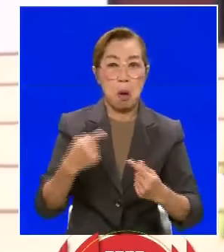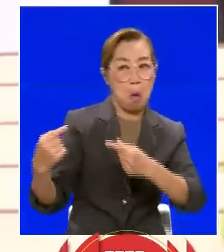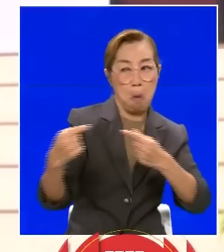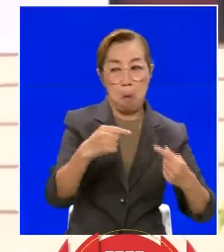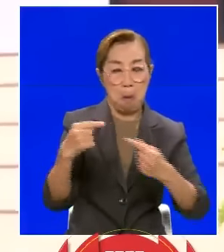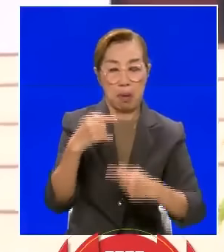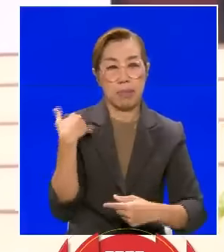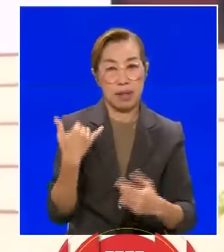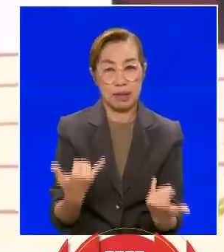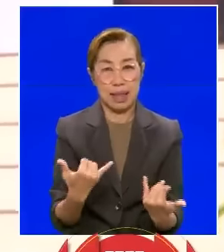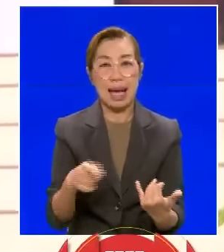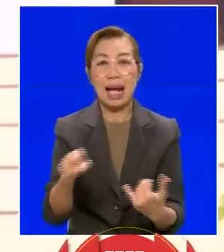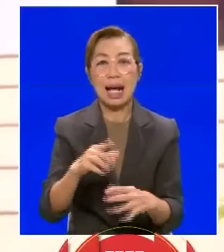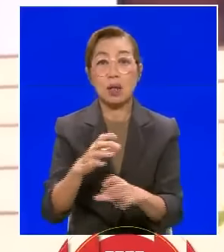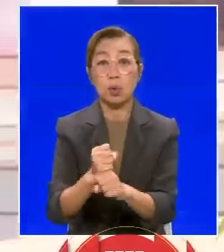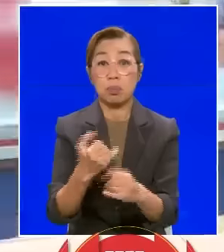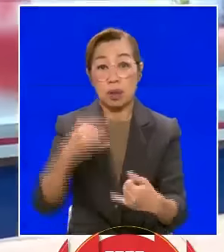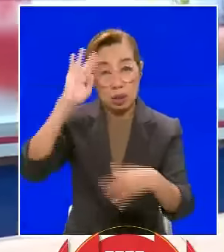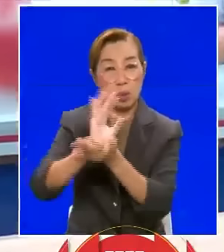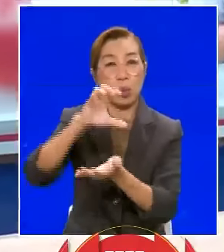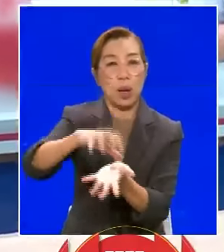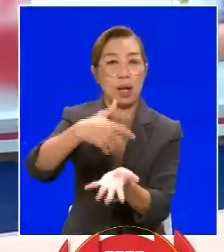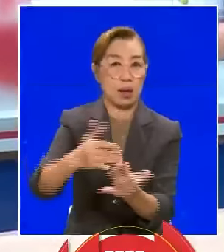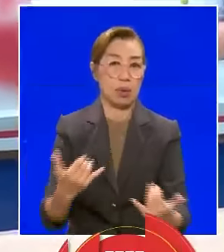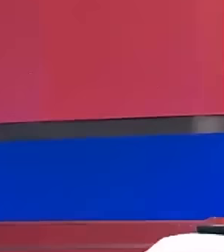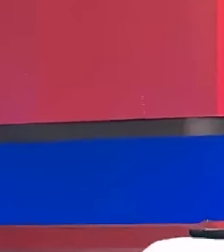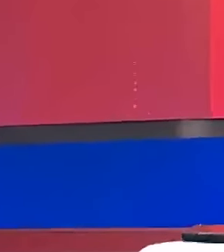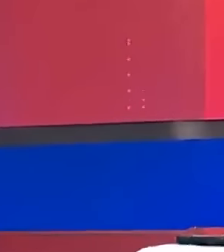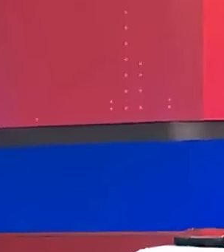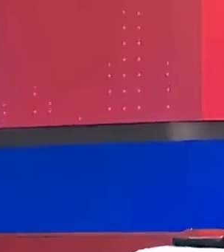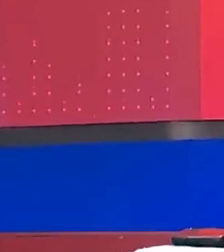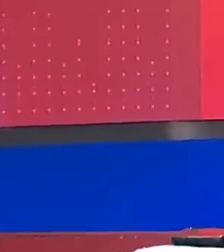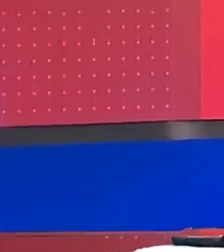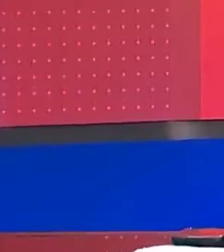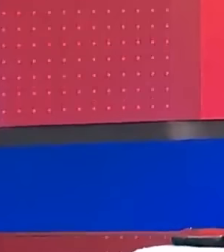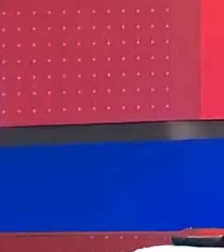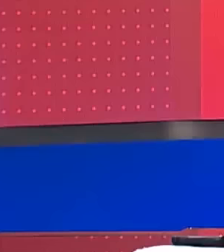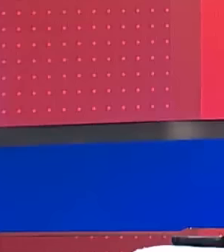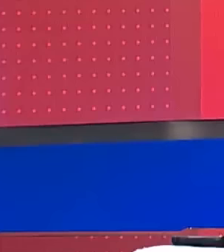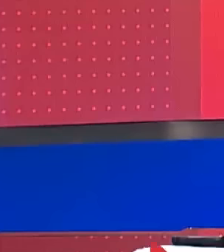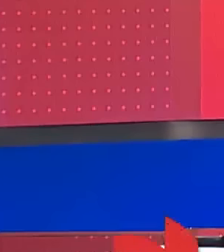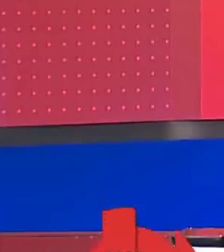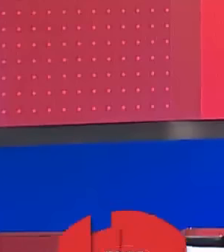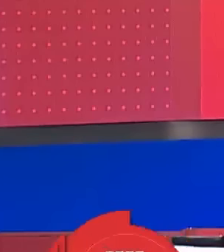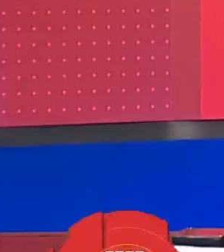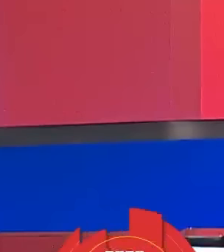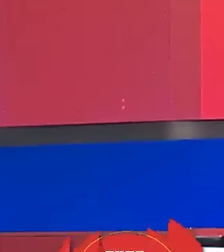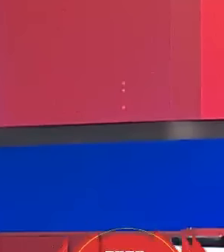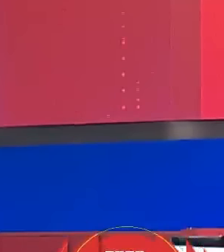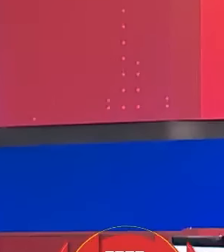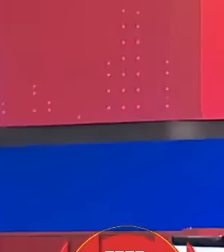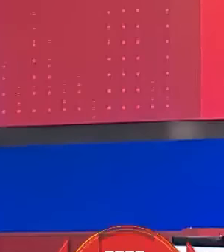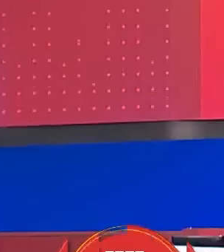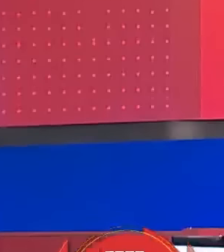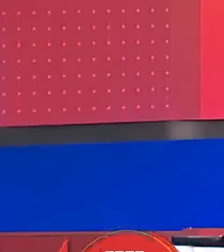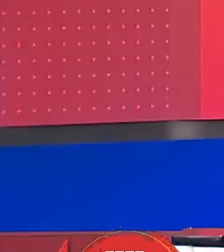และนี่คือความคืบหน้าล่าสุดครับที่สน.ทุ่ง2ห้องครับ สภาไปเลยนะคะไปยื่นหนังสือถึงสภาประธานสภาผู้แทน